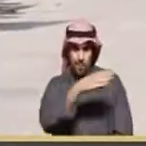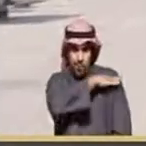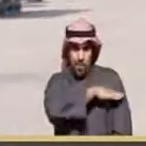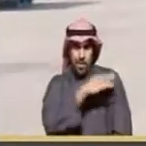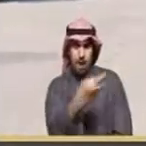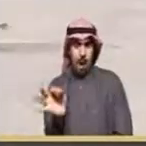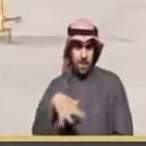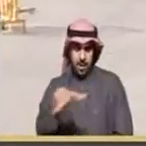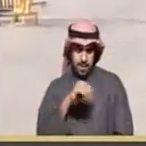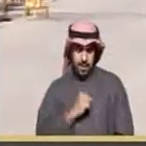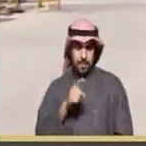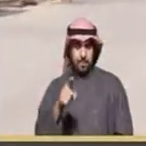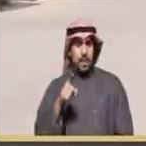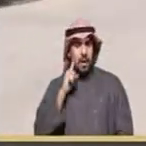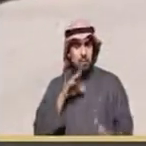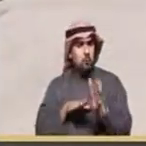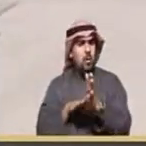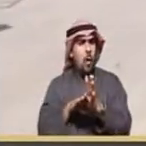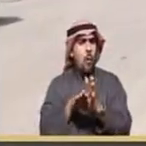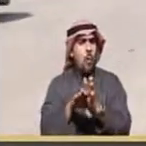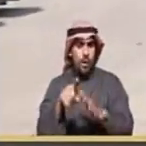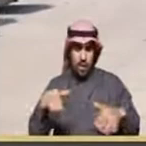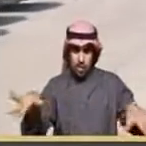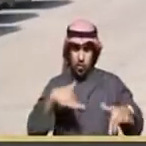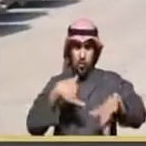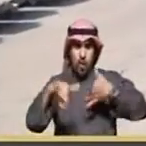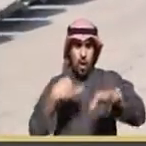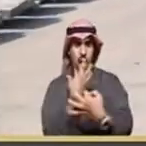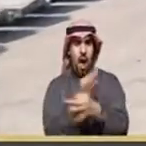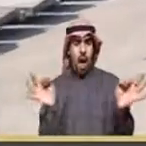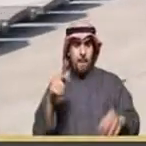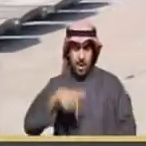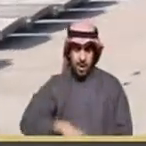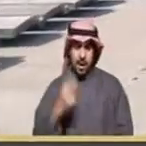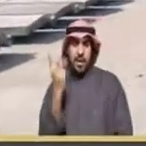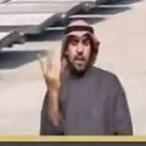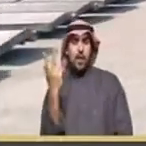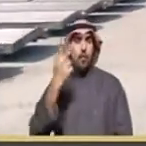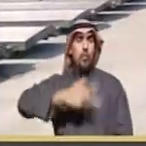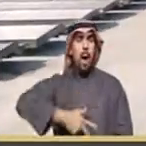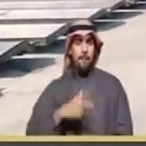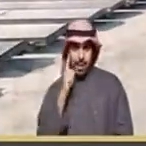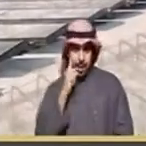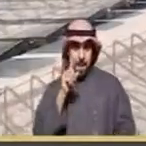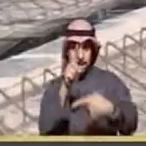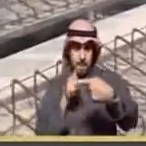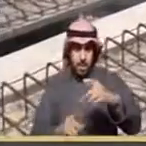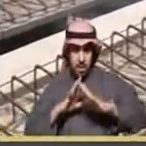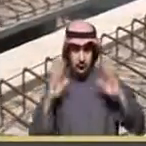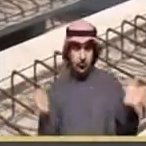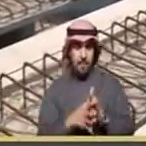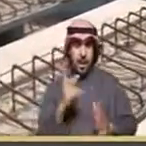هذا المشروع إلى ما يقارب 82%، ليكون هذا الطريق جاهزا في خدمة مرتديه عام